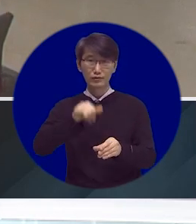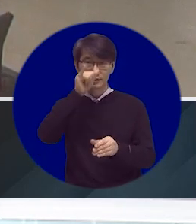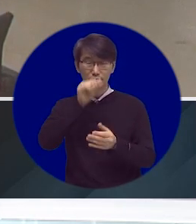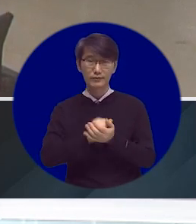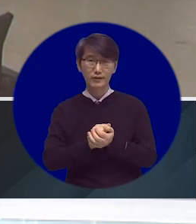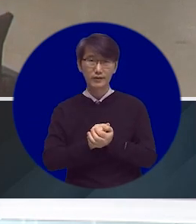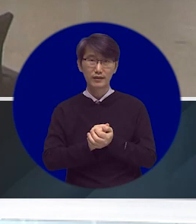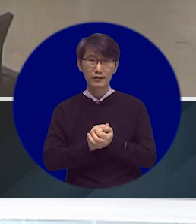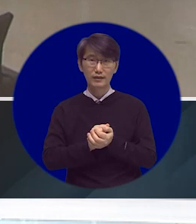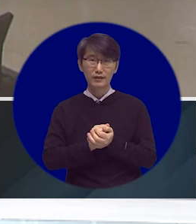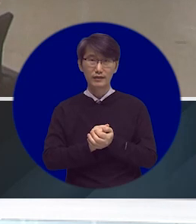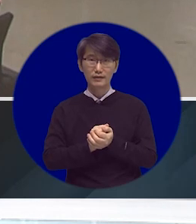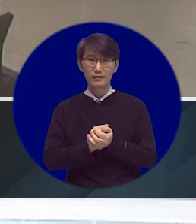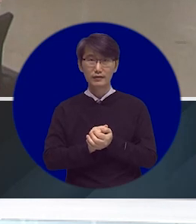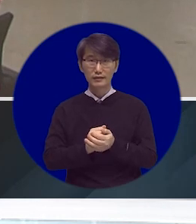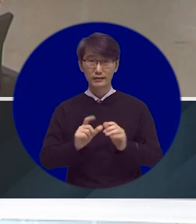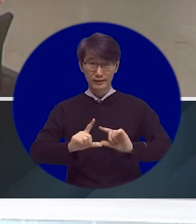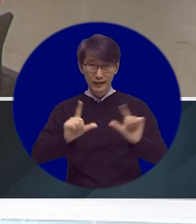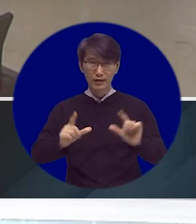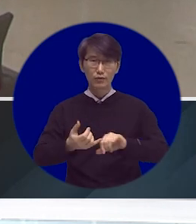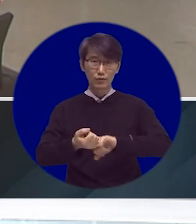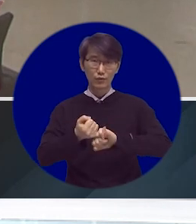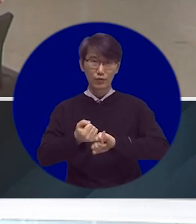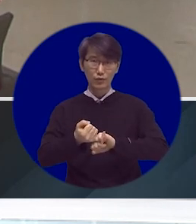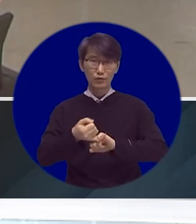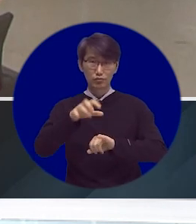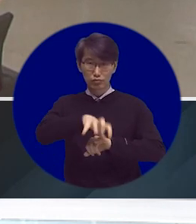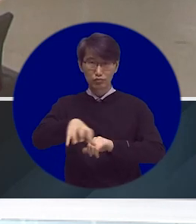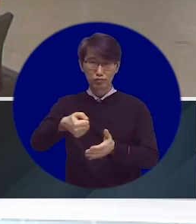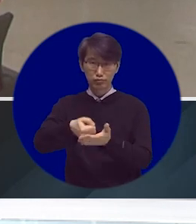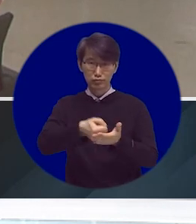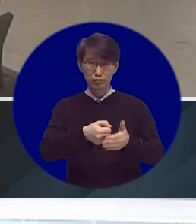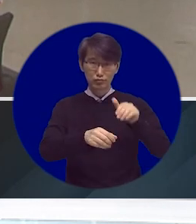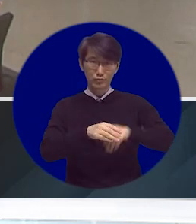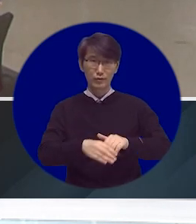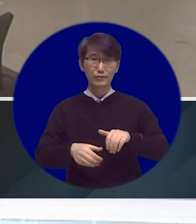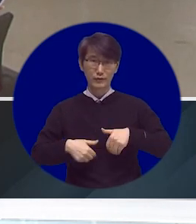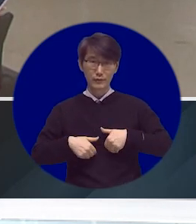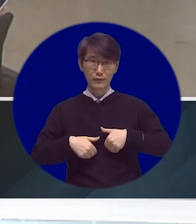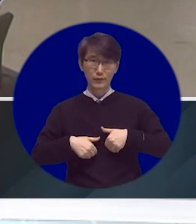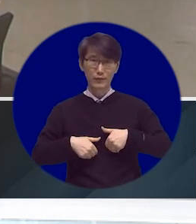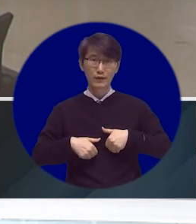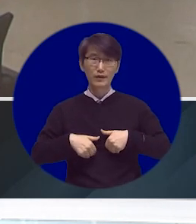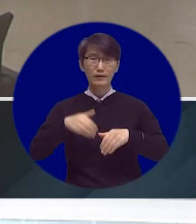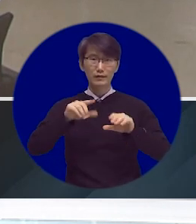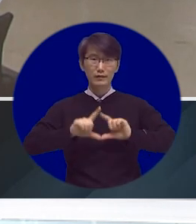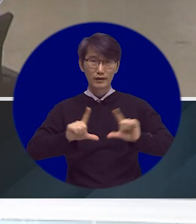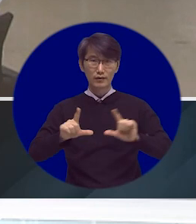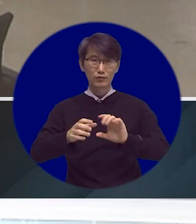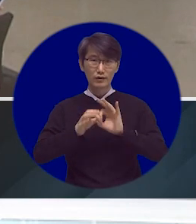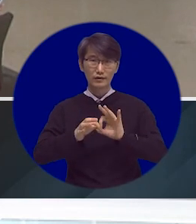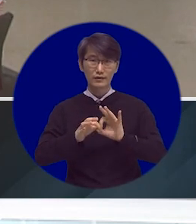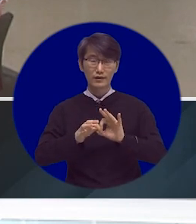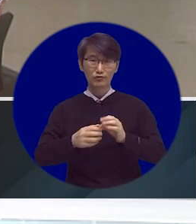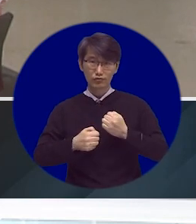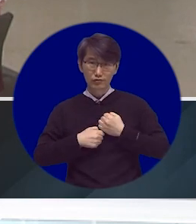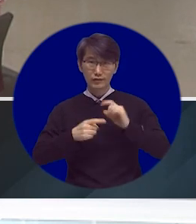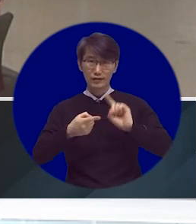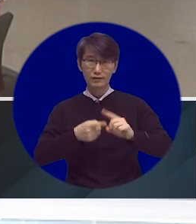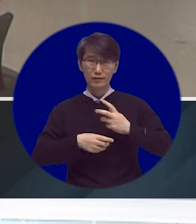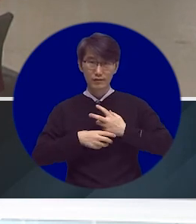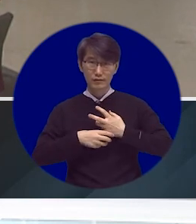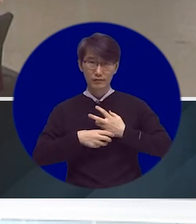실시됩니다. 선거인은 선거일에 반드시 지정된 투표소에서 투표해야 하는데요. 선거일 투표와 관련된 유의사항에